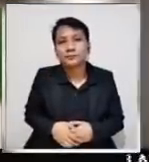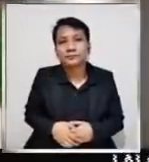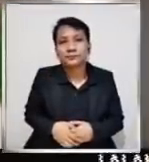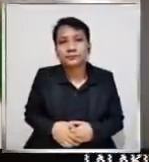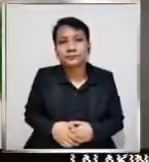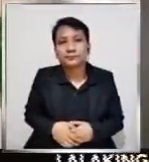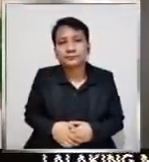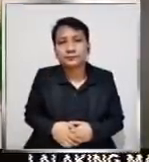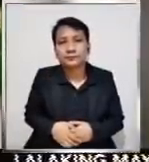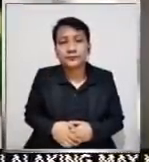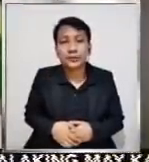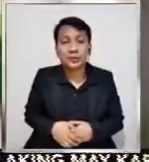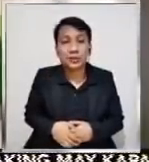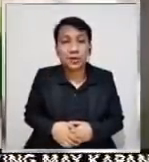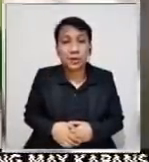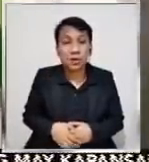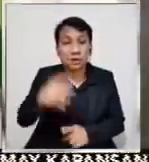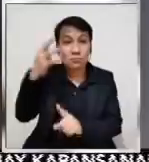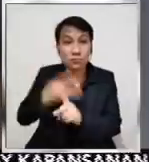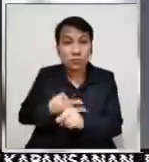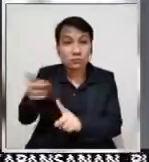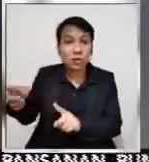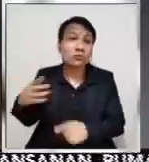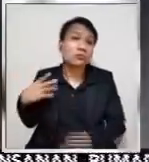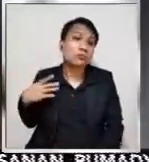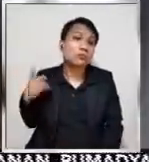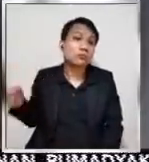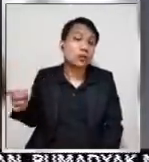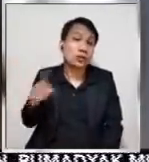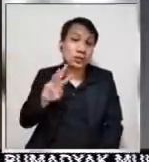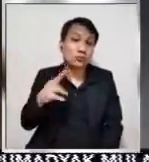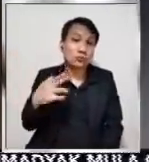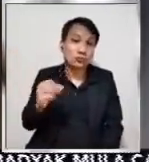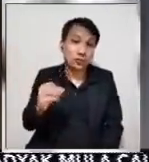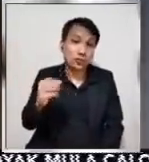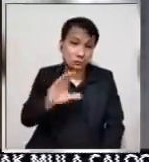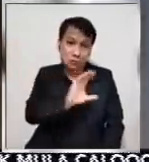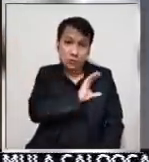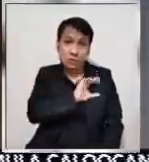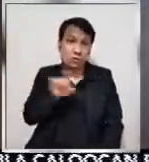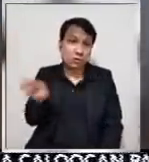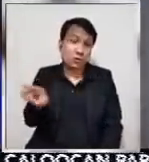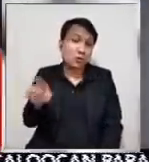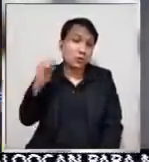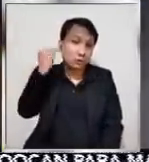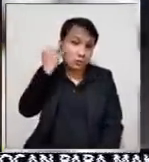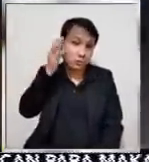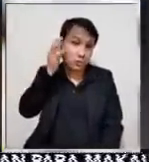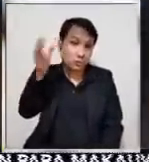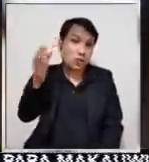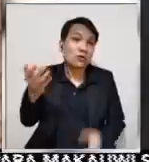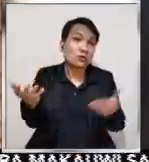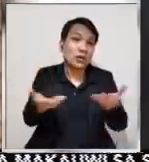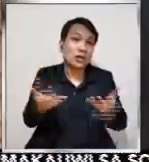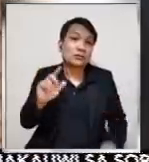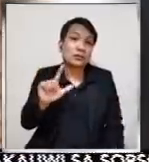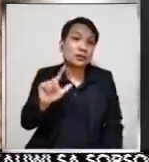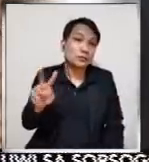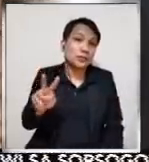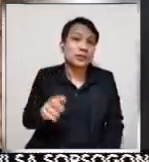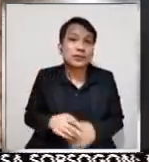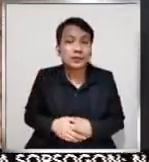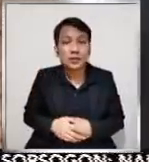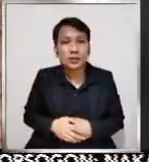Mahigit apat na buwan na naghihintay ang kasalukuyang WBO Bantamweight World Champion na si John Riel Casimero sa Las Vegas. Lahat ng